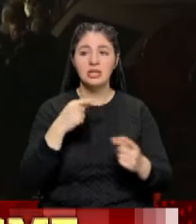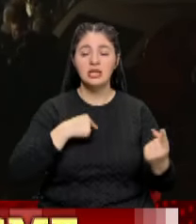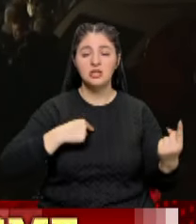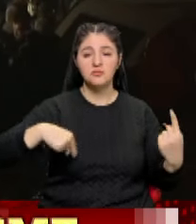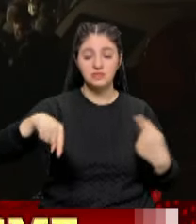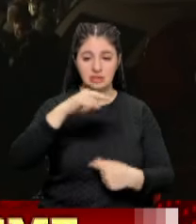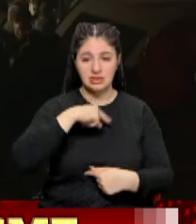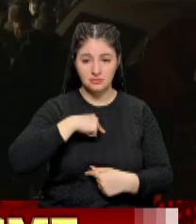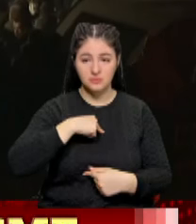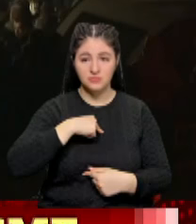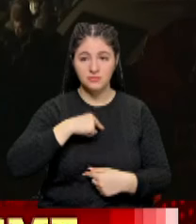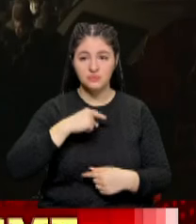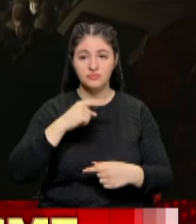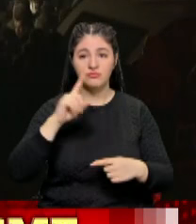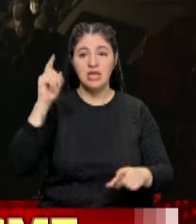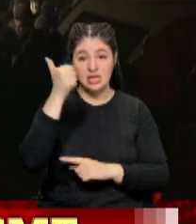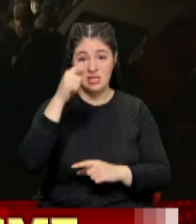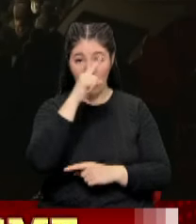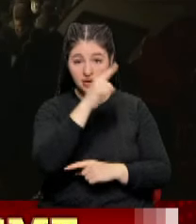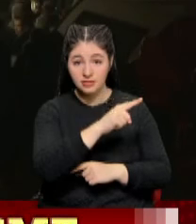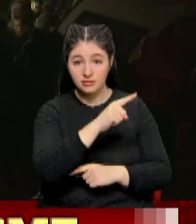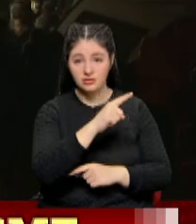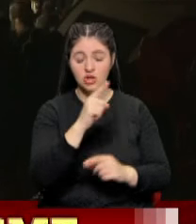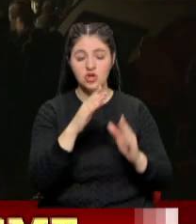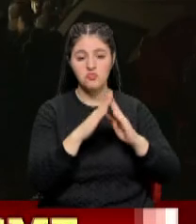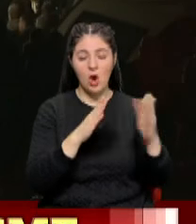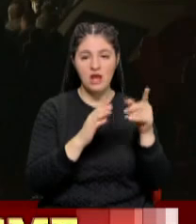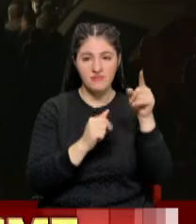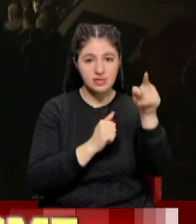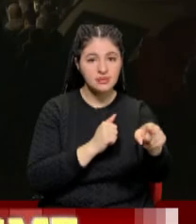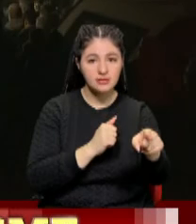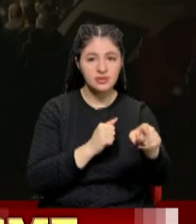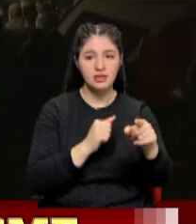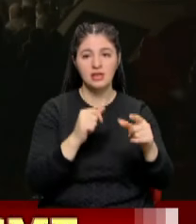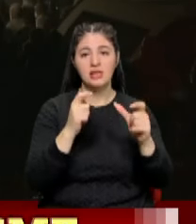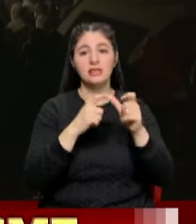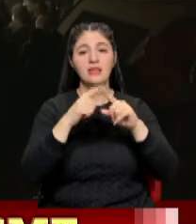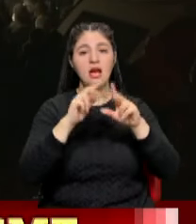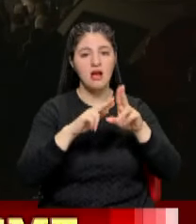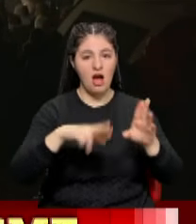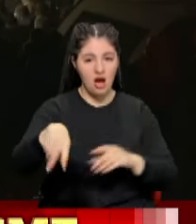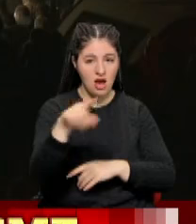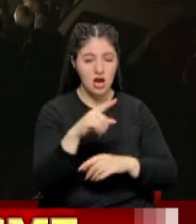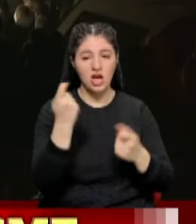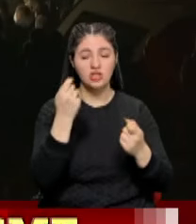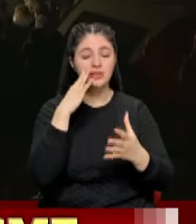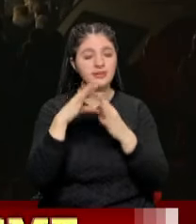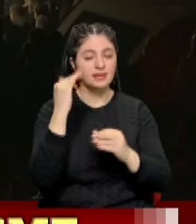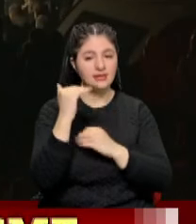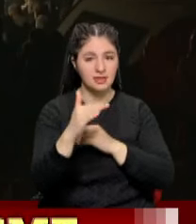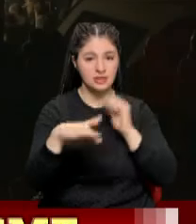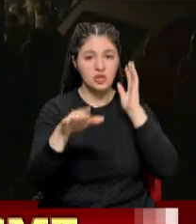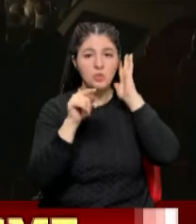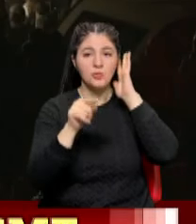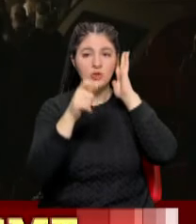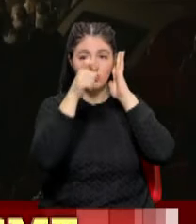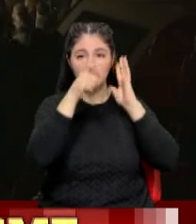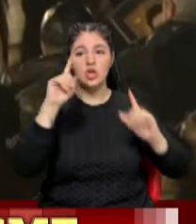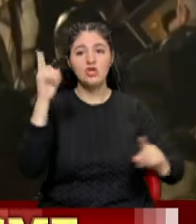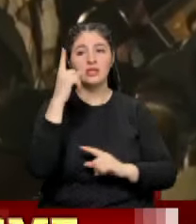bizlerin, iktidarın, muhalefetin, STK'ların, iş insanlarının, bu